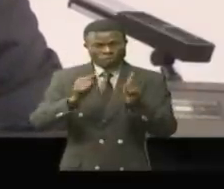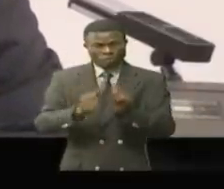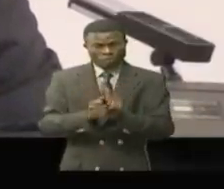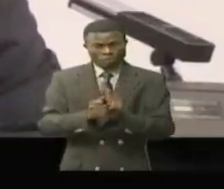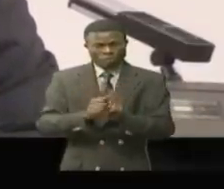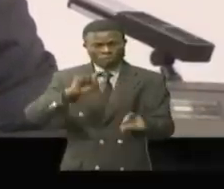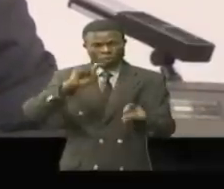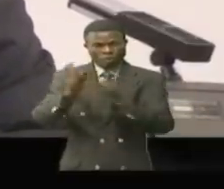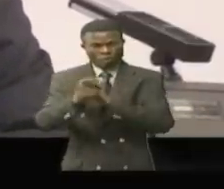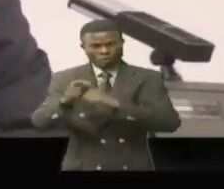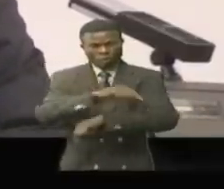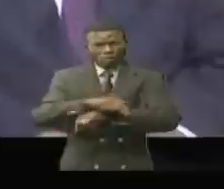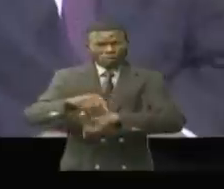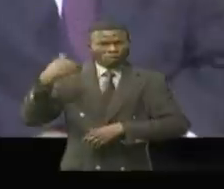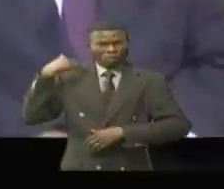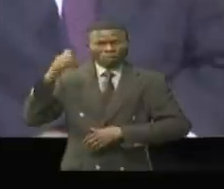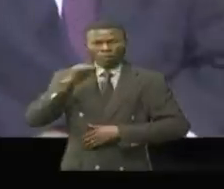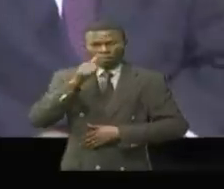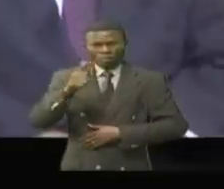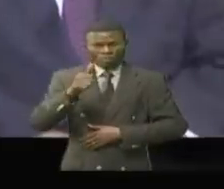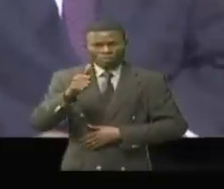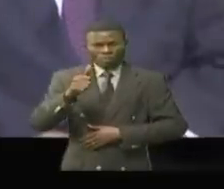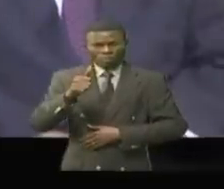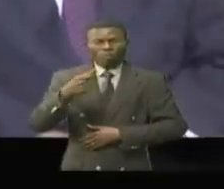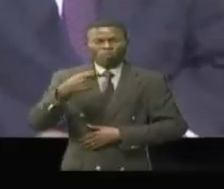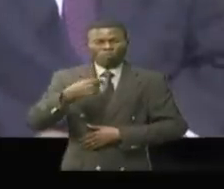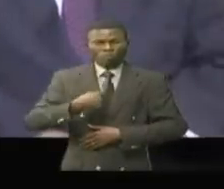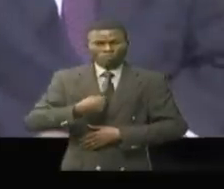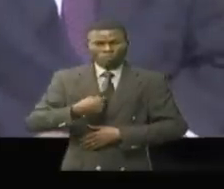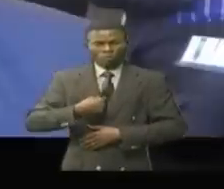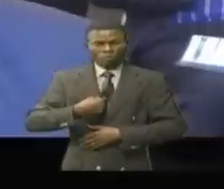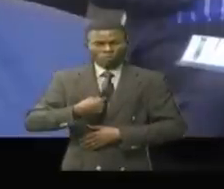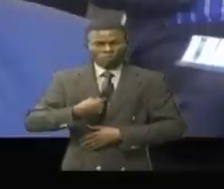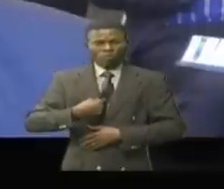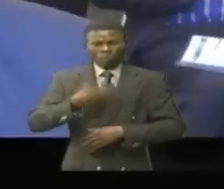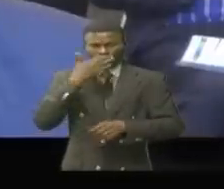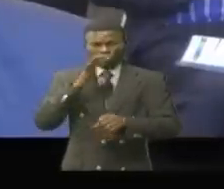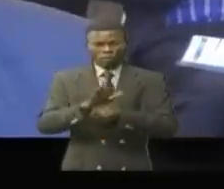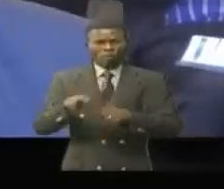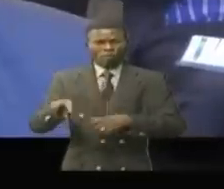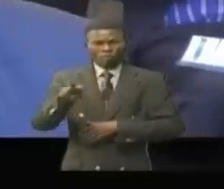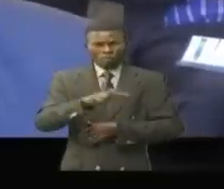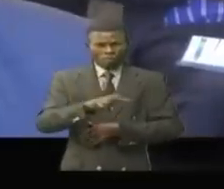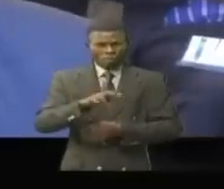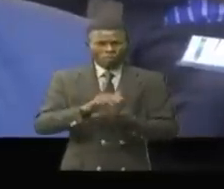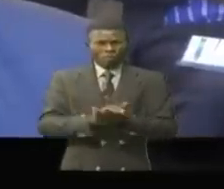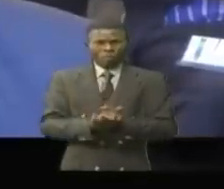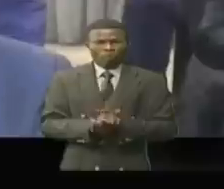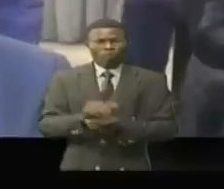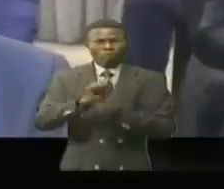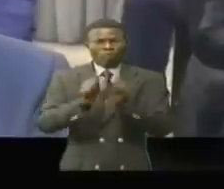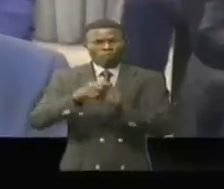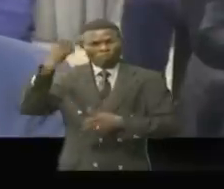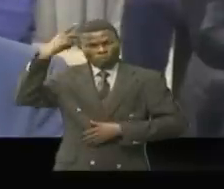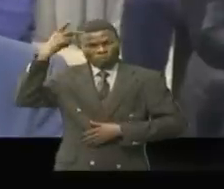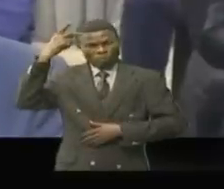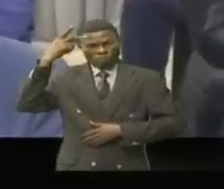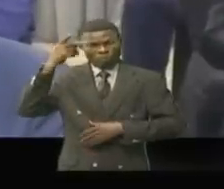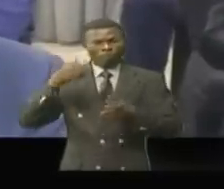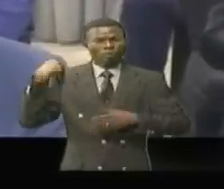réformes institutionnelles jugées profondes et audacieuses, soutenu par des politiques